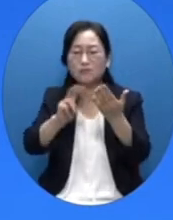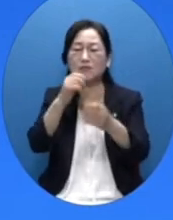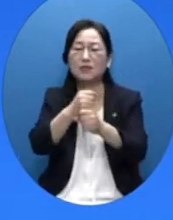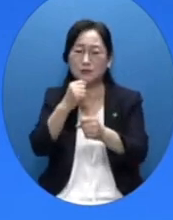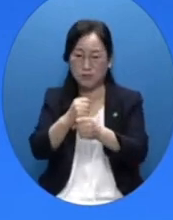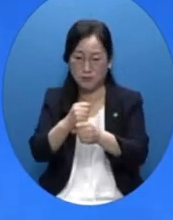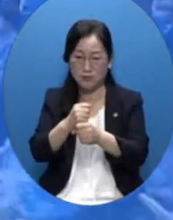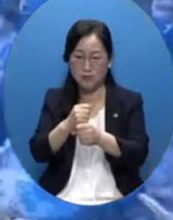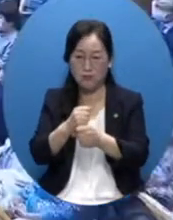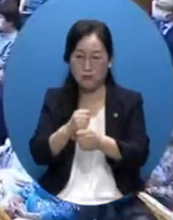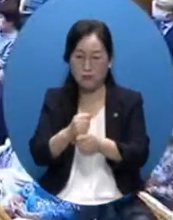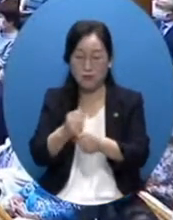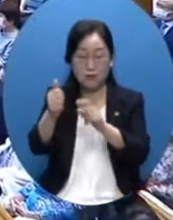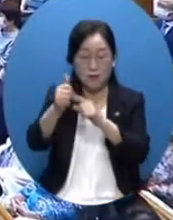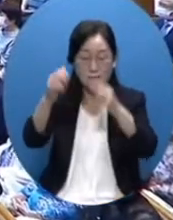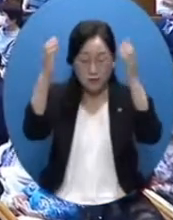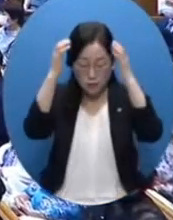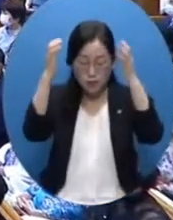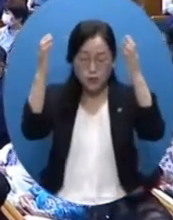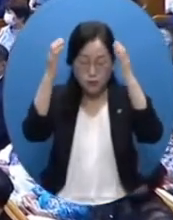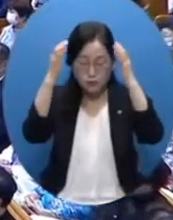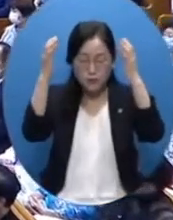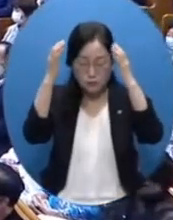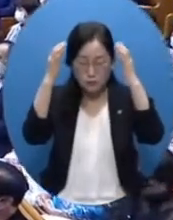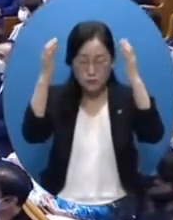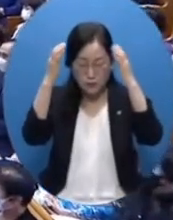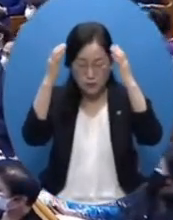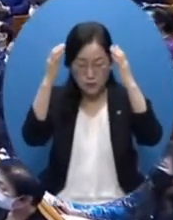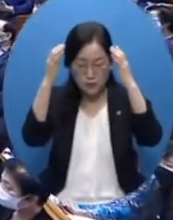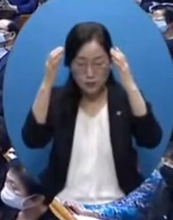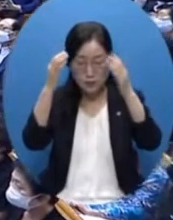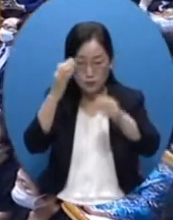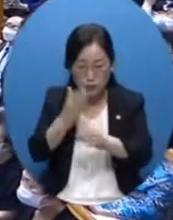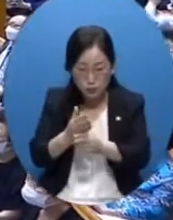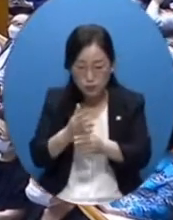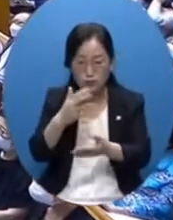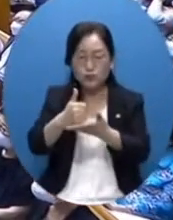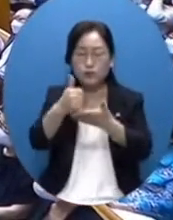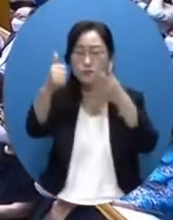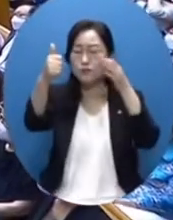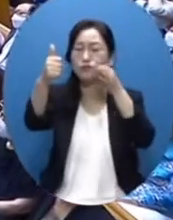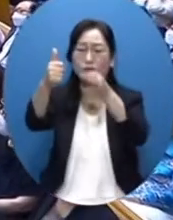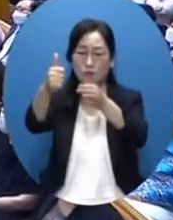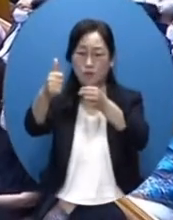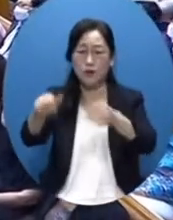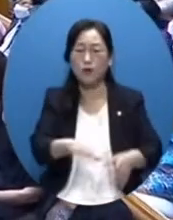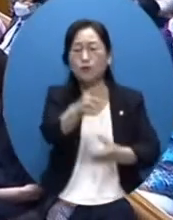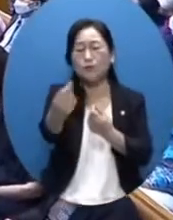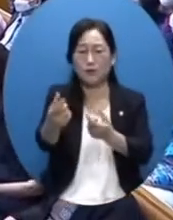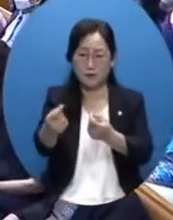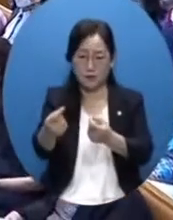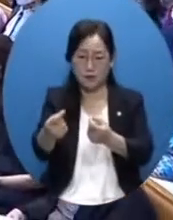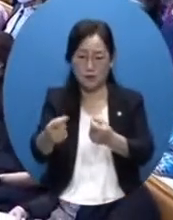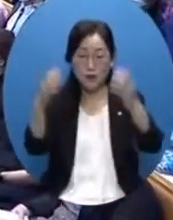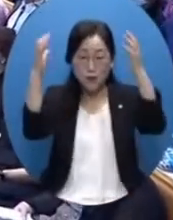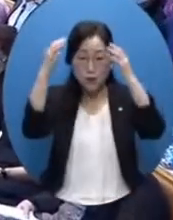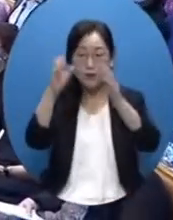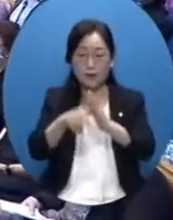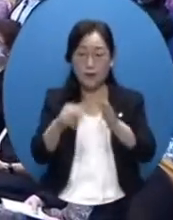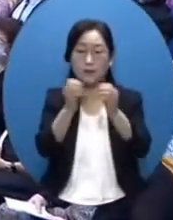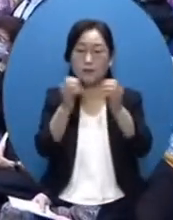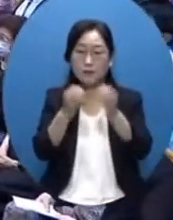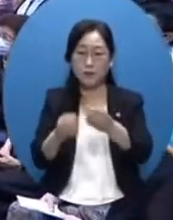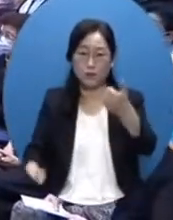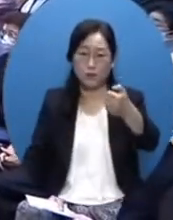날 당에서 고난 중에 중에 부르셨습니다 우리가 세서 오늘 당할 때가 있습니다 지퍼 노심 뼈는 1